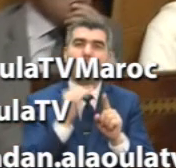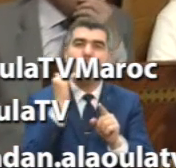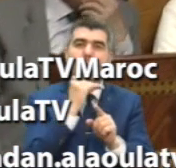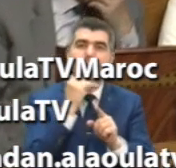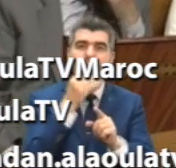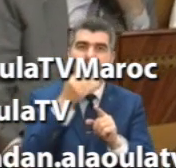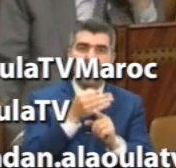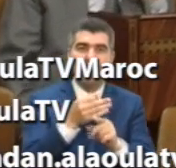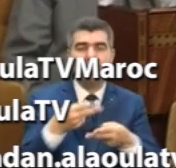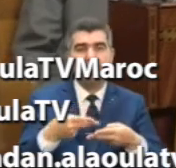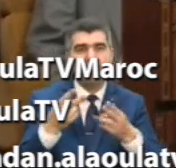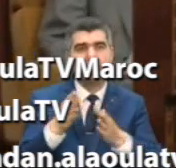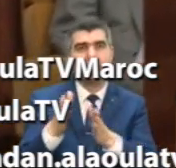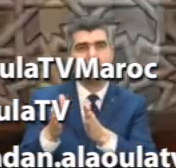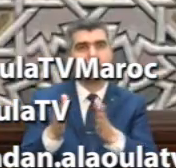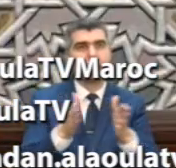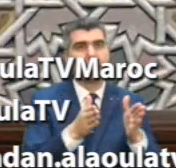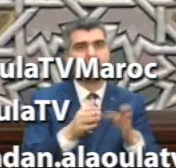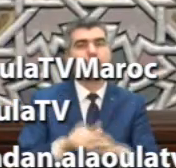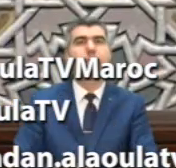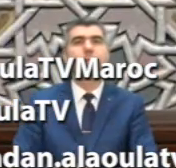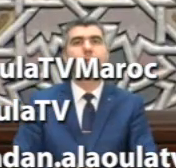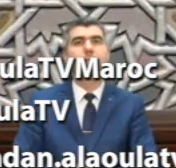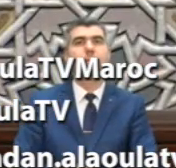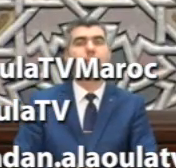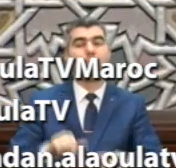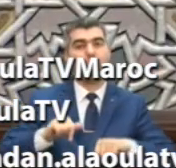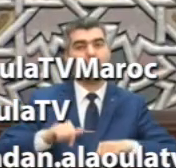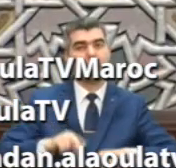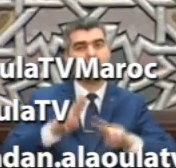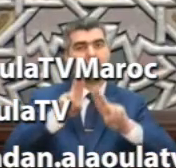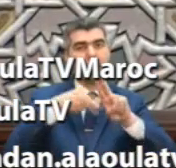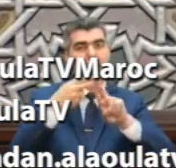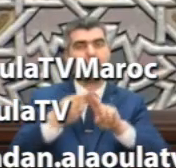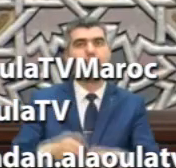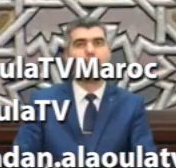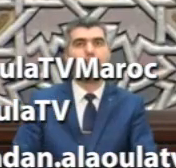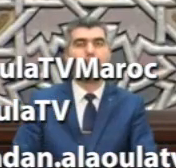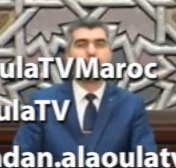ديال التنفيذات؟ شكرا. تفضل سيد الوزير.